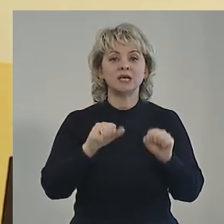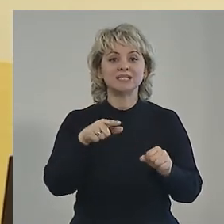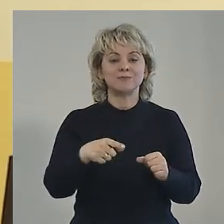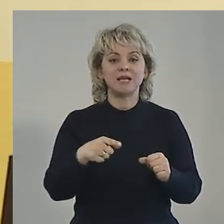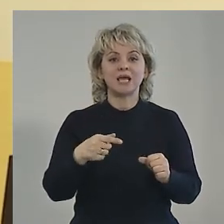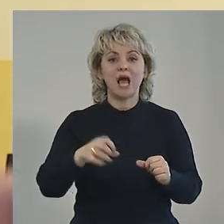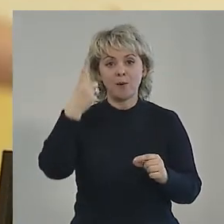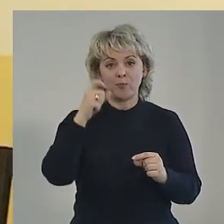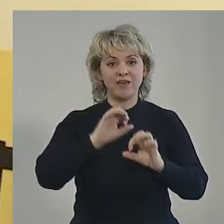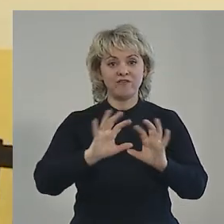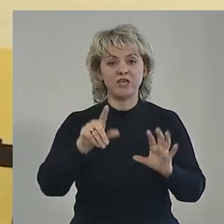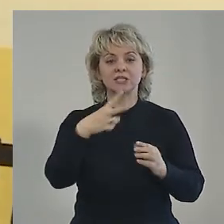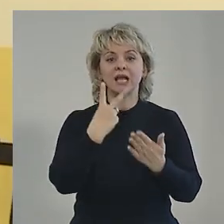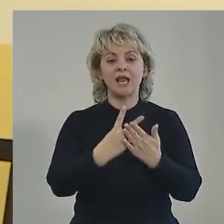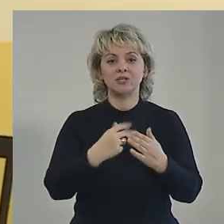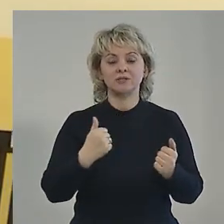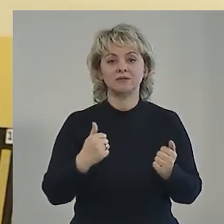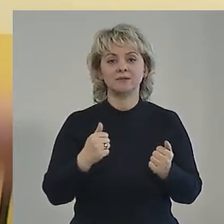их гласно объявлять. Глядь!